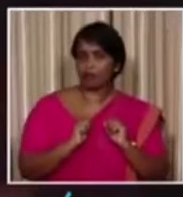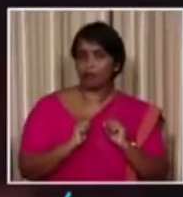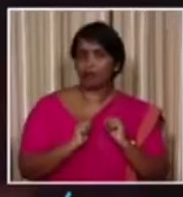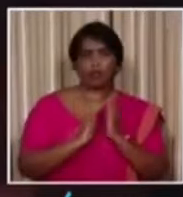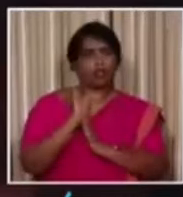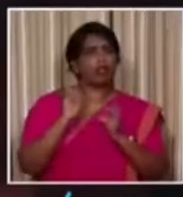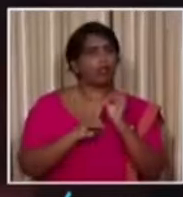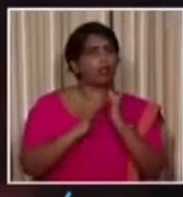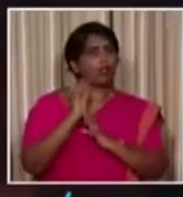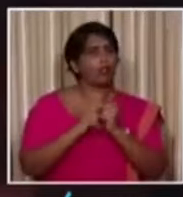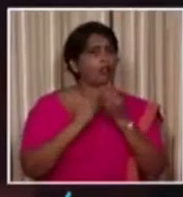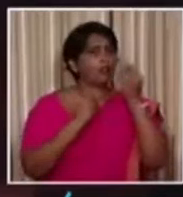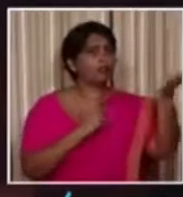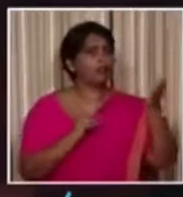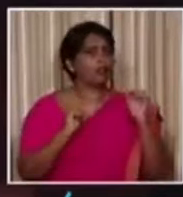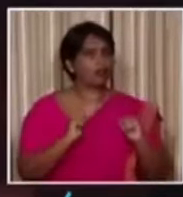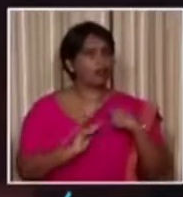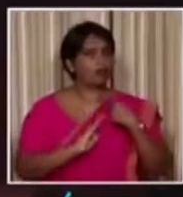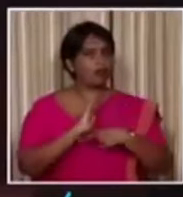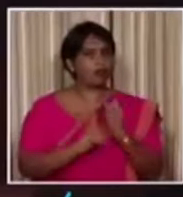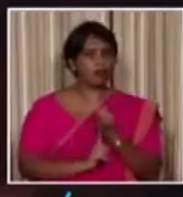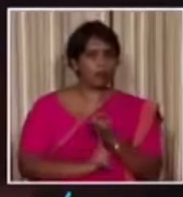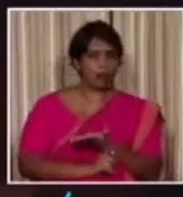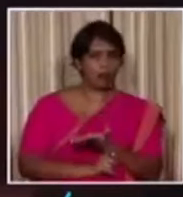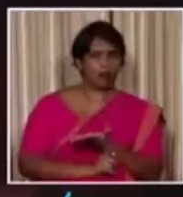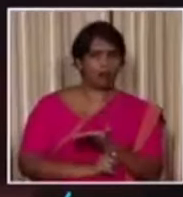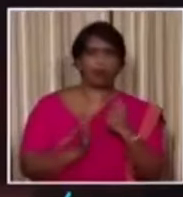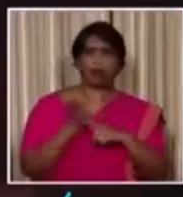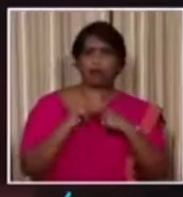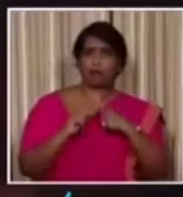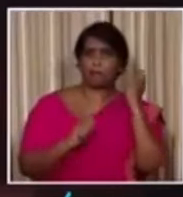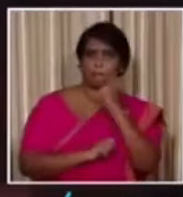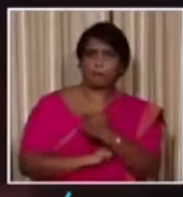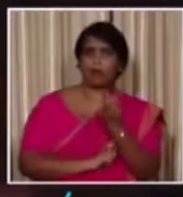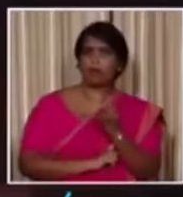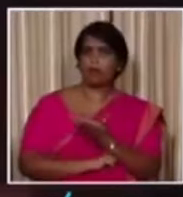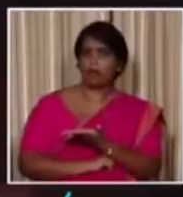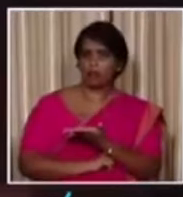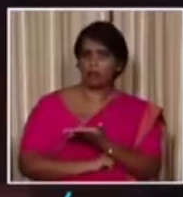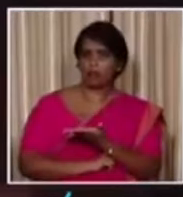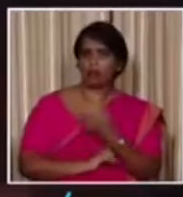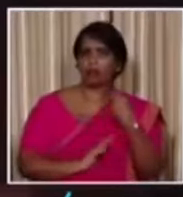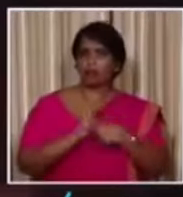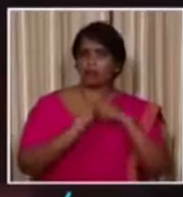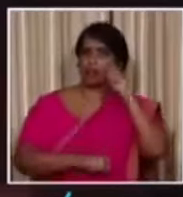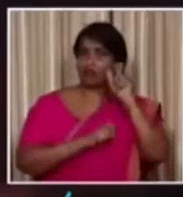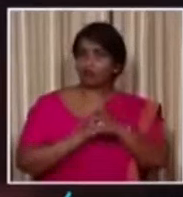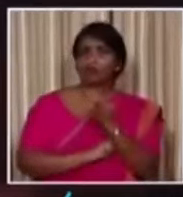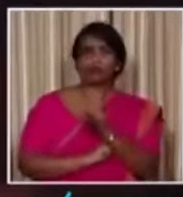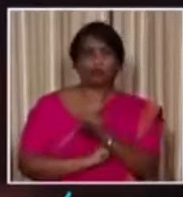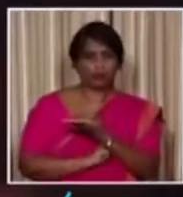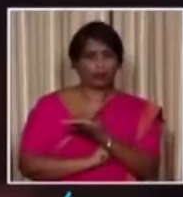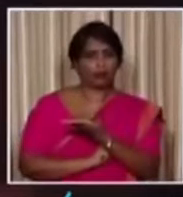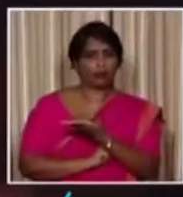මහජන නියෝජිතින් දෙයිති වෙන්නේ? මේ රටේ සල්ලි, බදු ගෙවන්නන්ගේ සල්ලි, මේ රටේ ජනතාවගේ